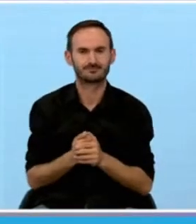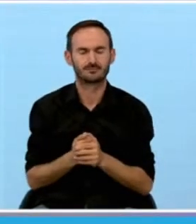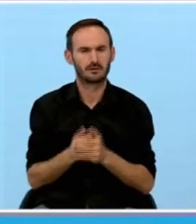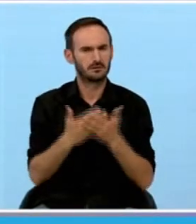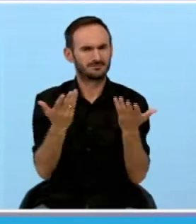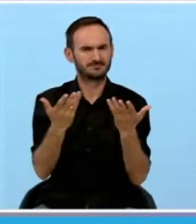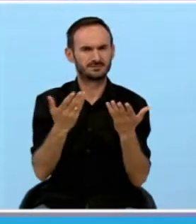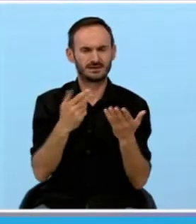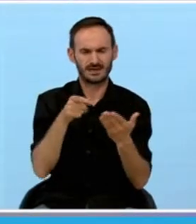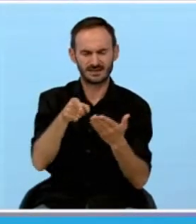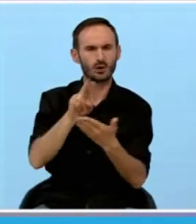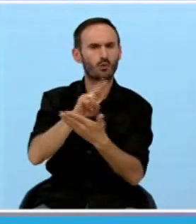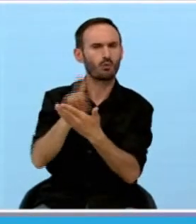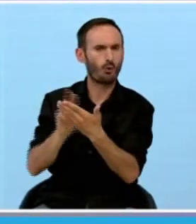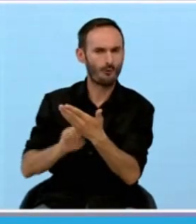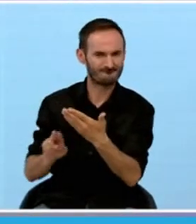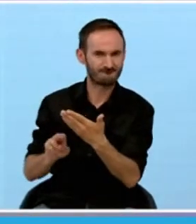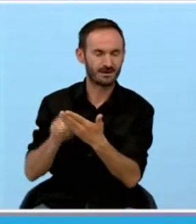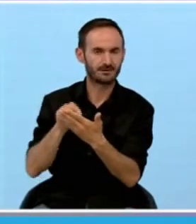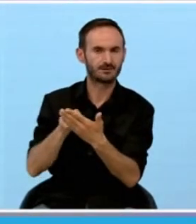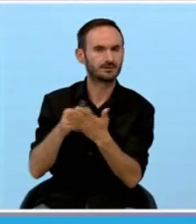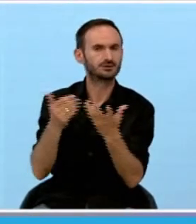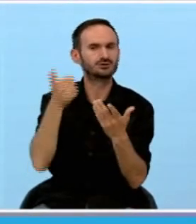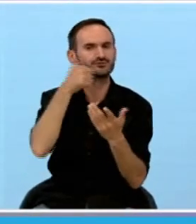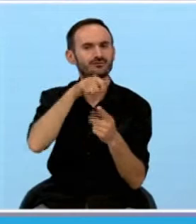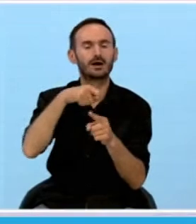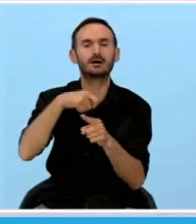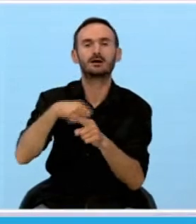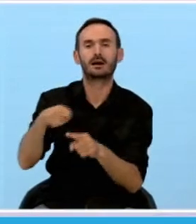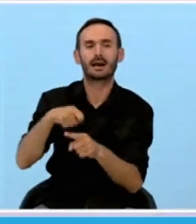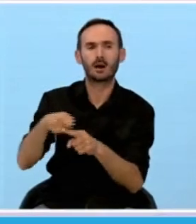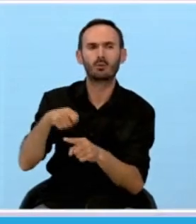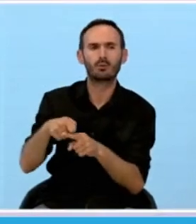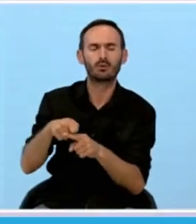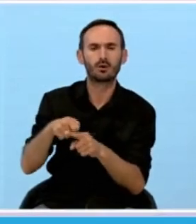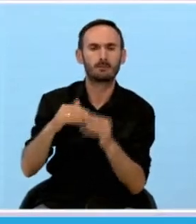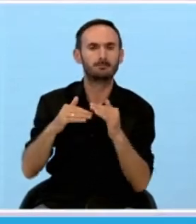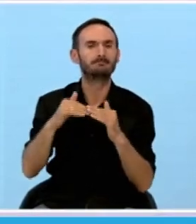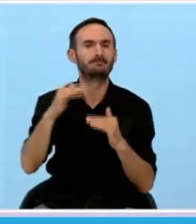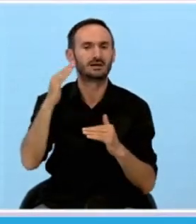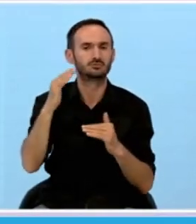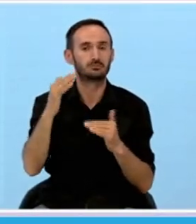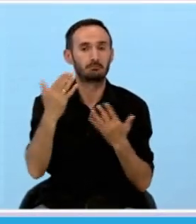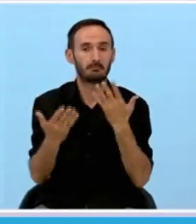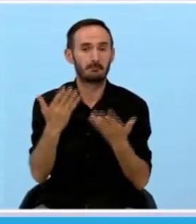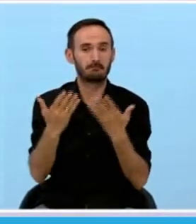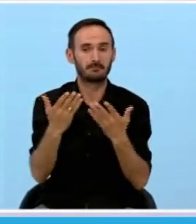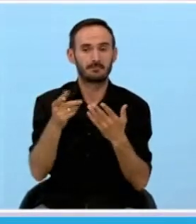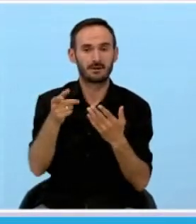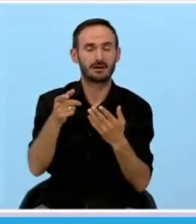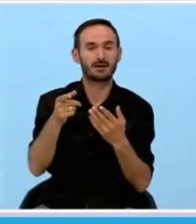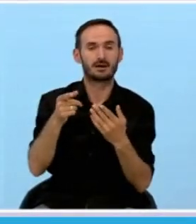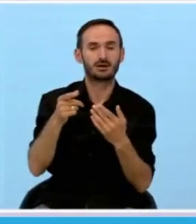regulon konventa për drejtat e njerëzve me aftësi të kufizuar, dhe të mund të në flasë Sonja Gjibeqiri,